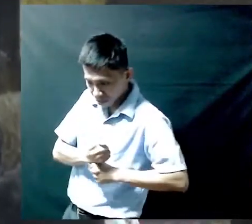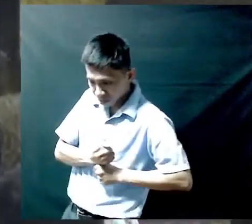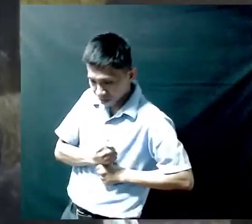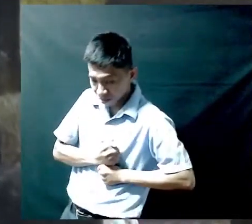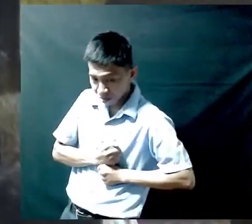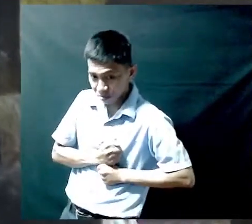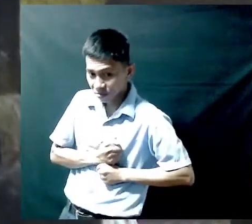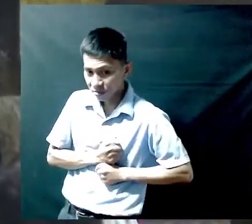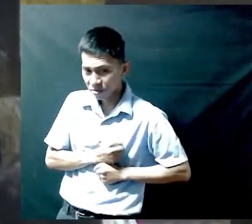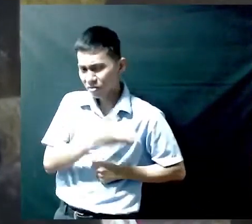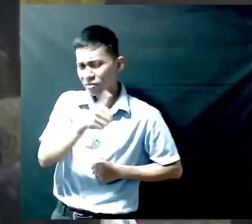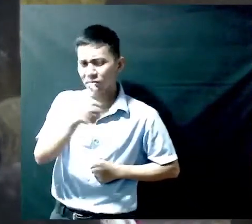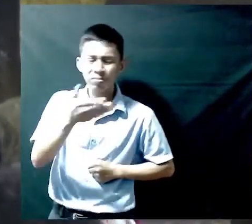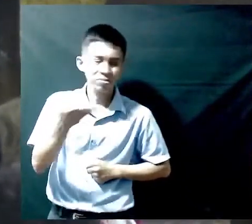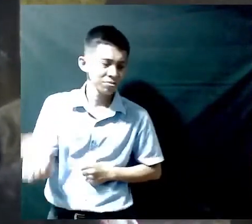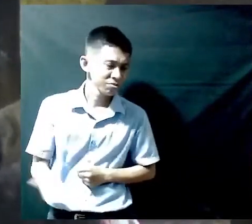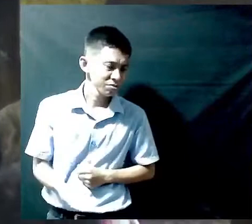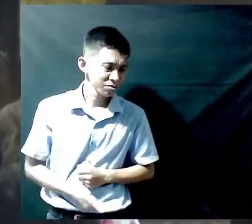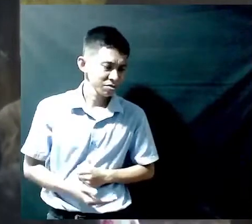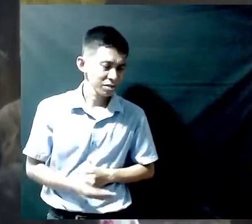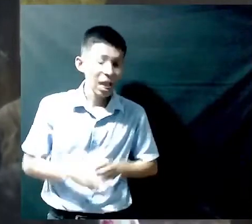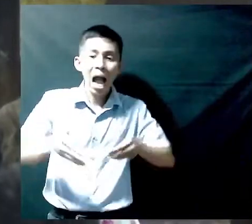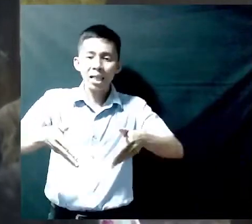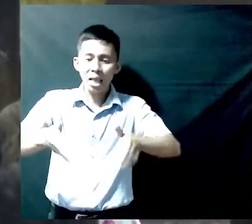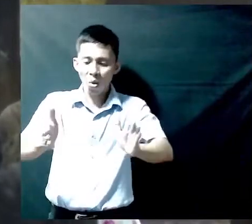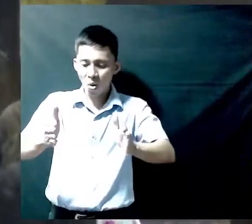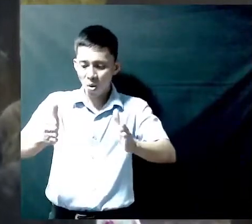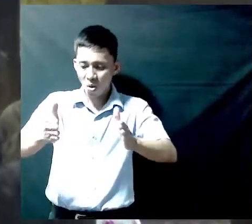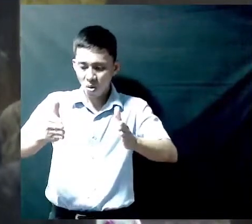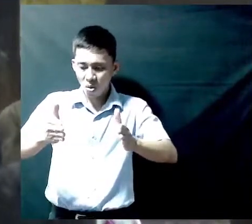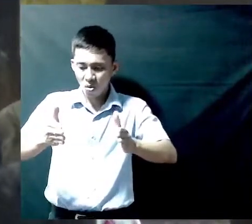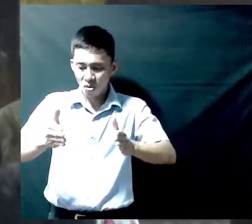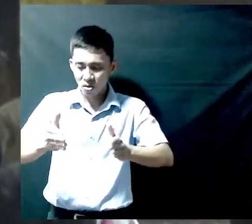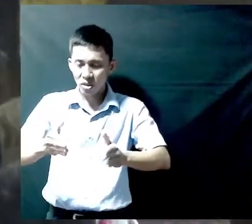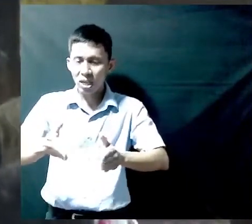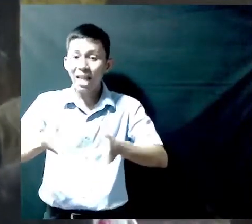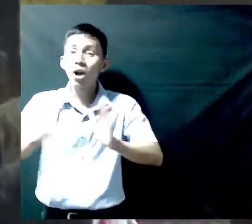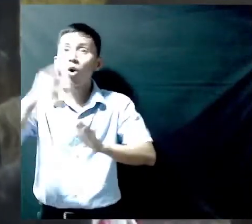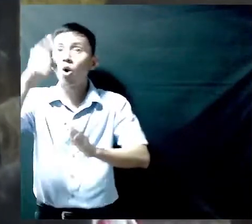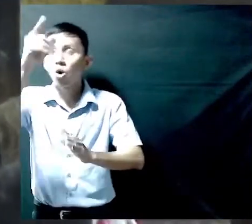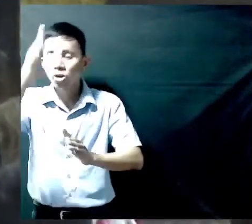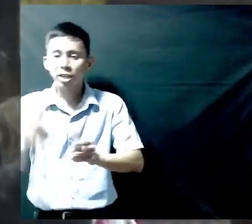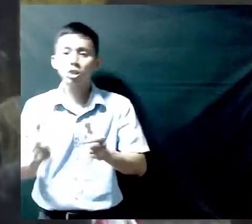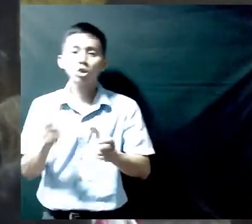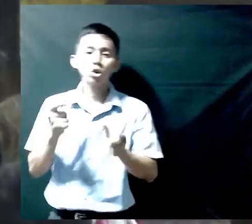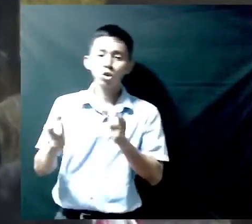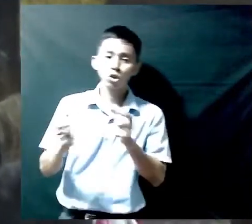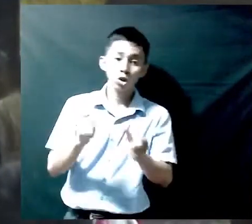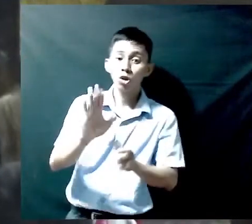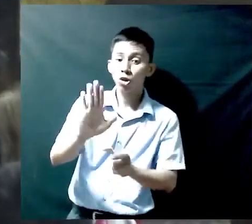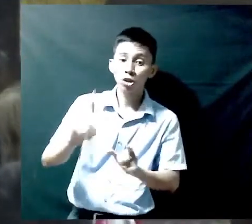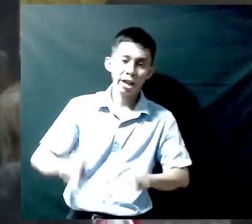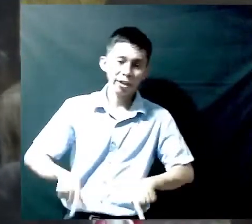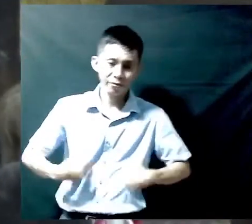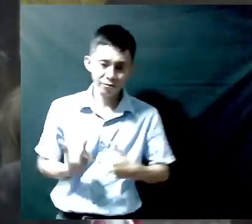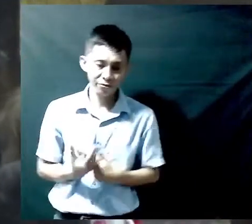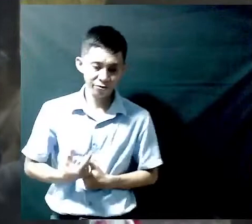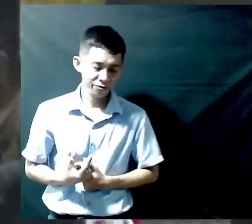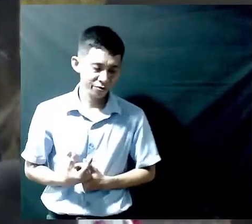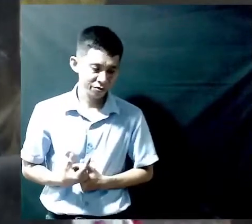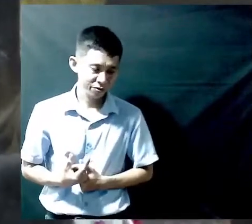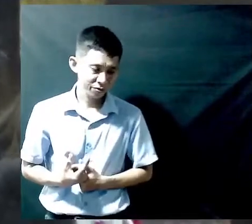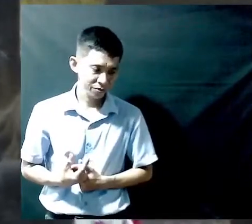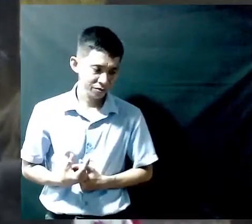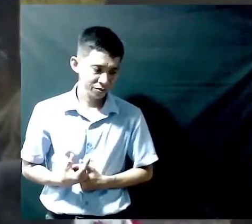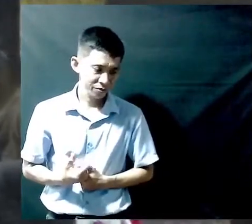gawin. Let allow the Lord take control of your life and believe me, yun ang nangyari kay Samuel.